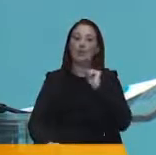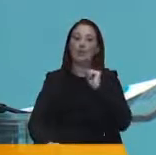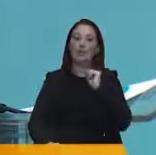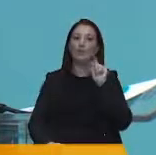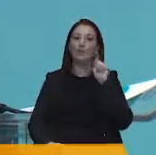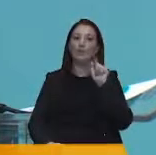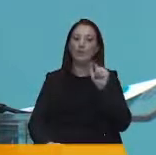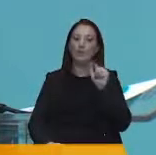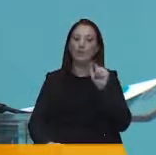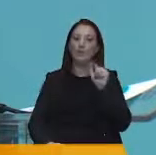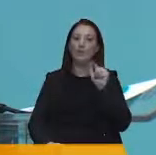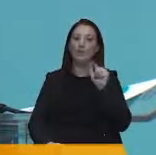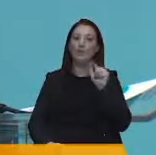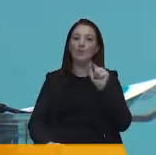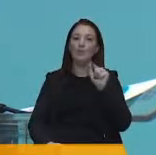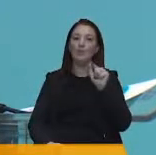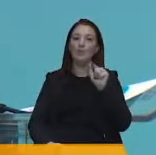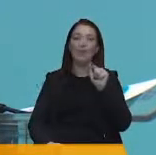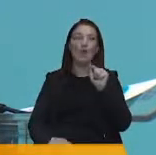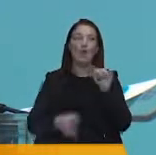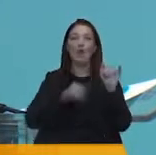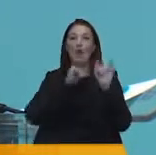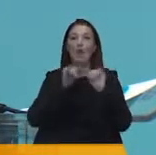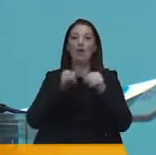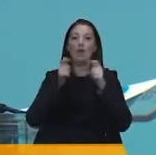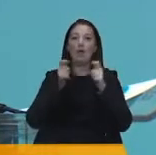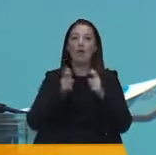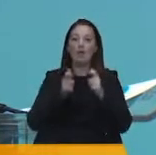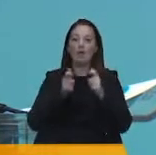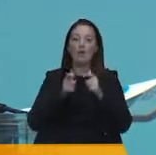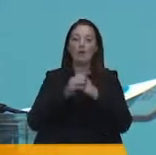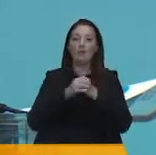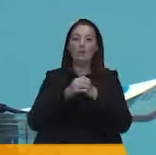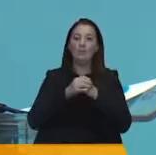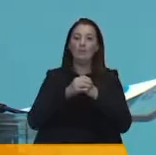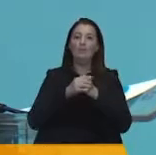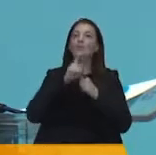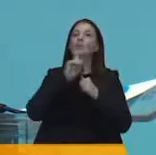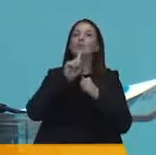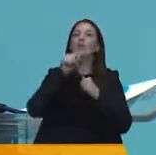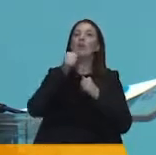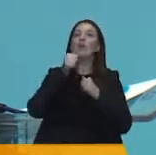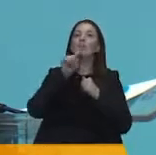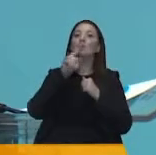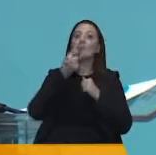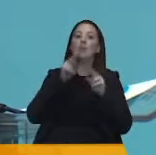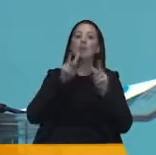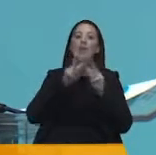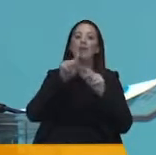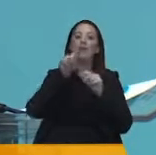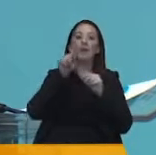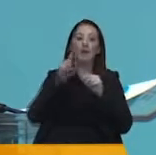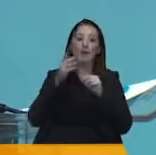Bu yine aynı bölgede 116 bin metrekarelik